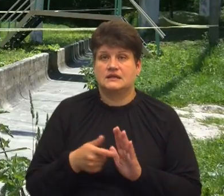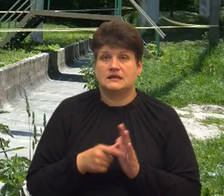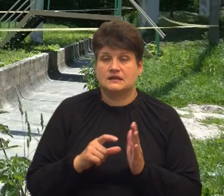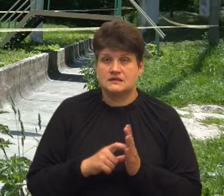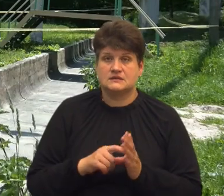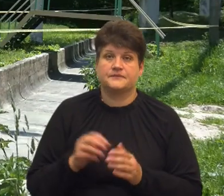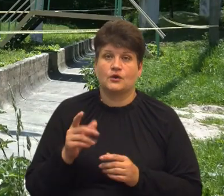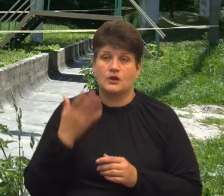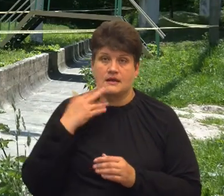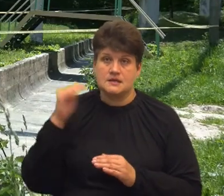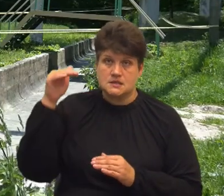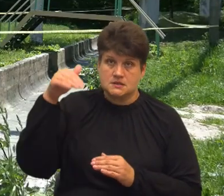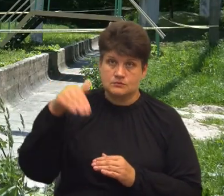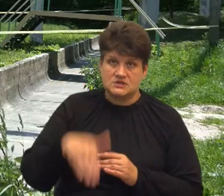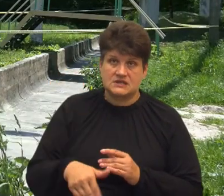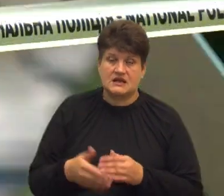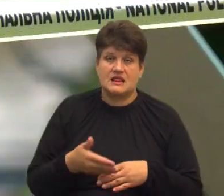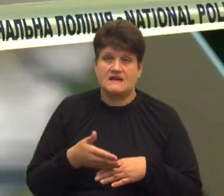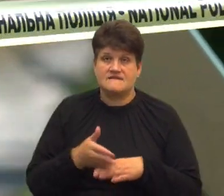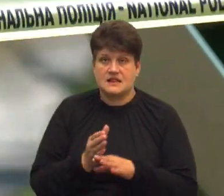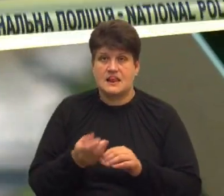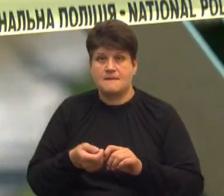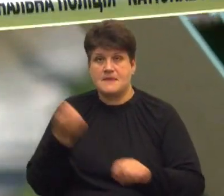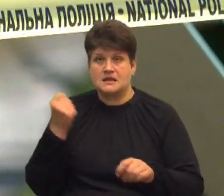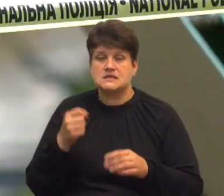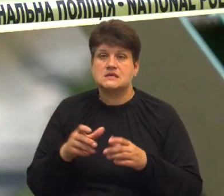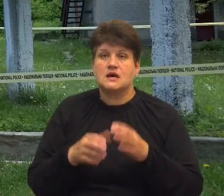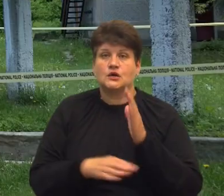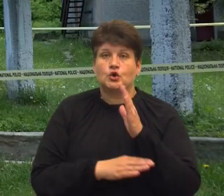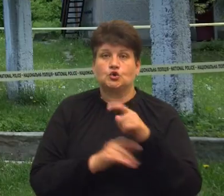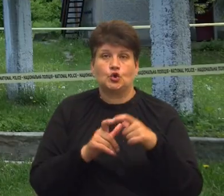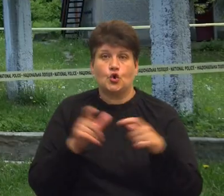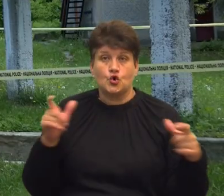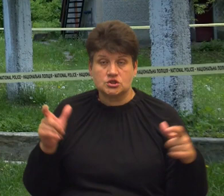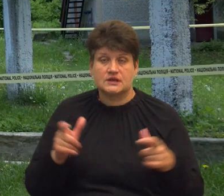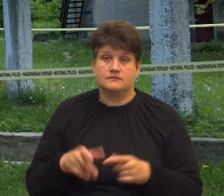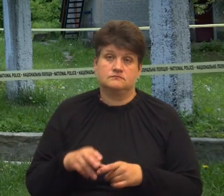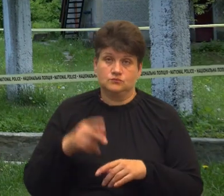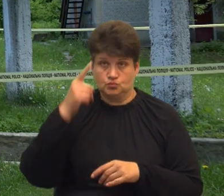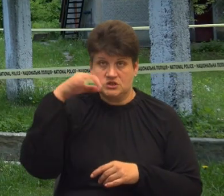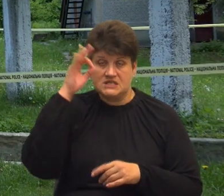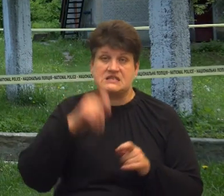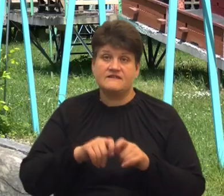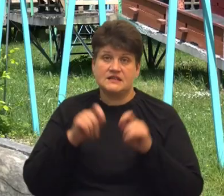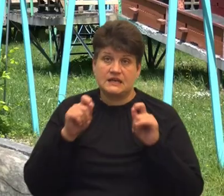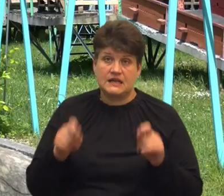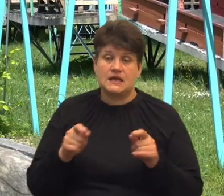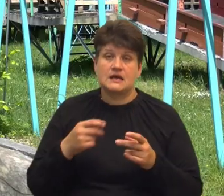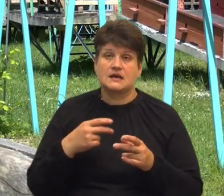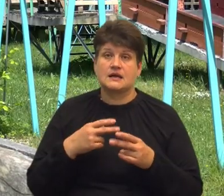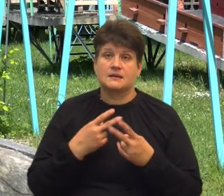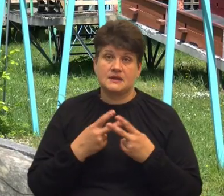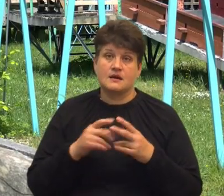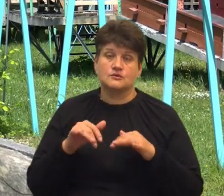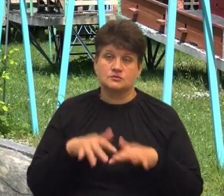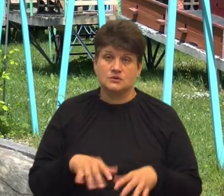з дерев'яної траси відламалася дошка поліцейські відкрили кримінальне провадження за порушення правил безпечної експлуатації споруд що